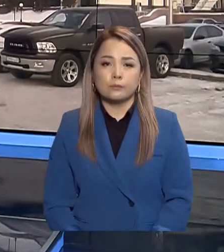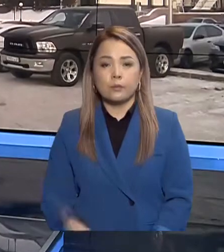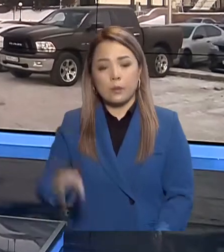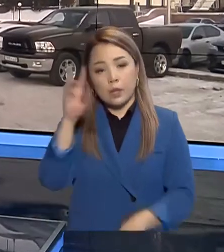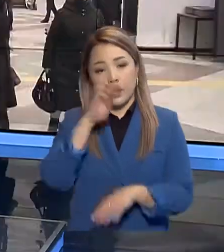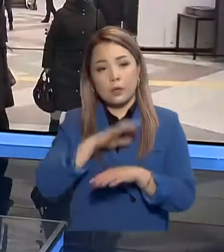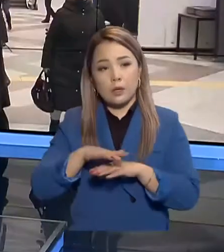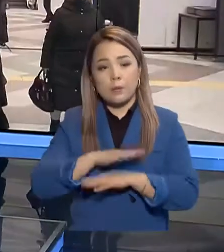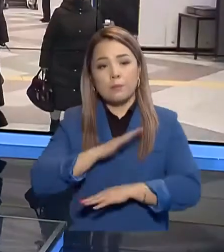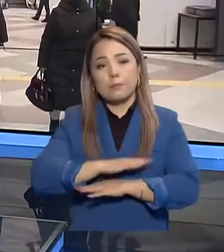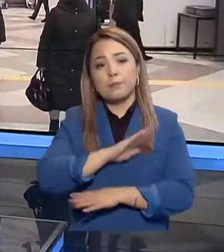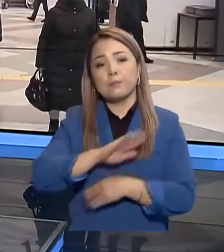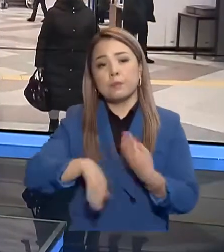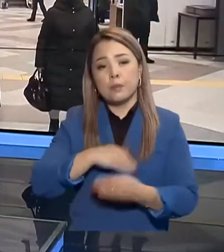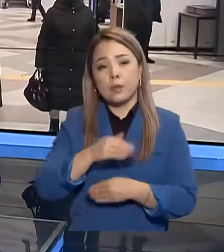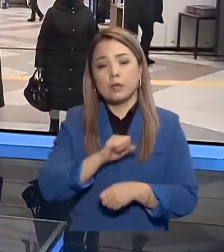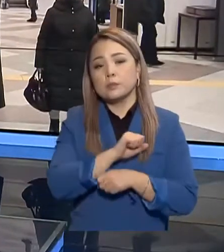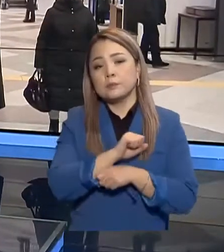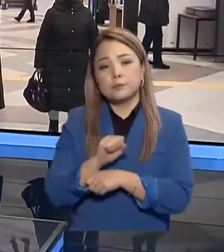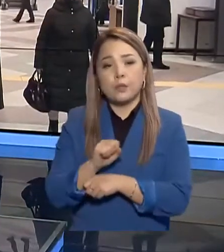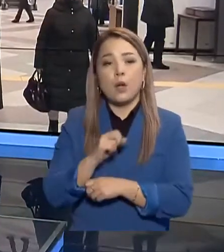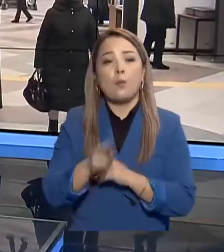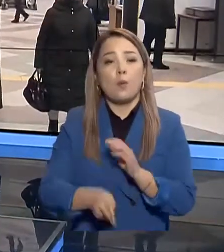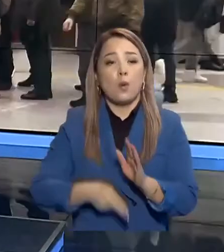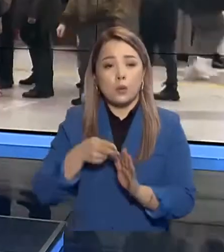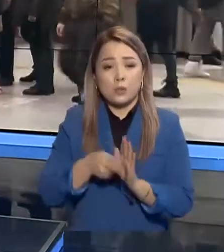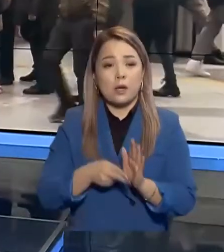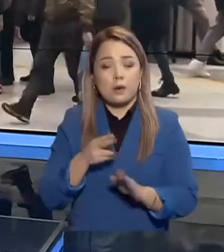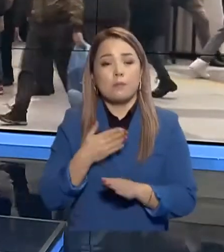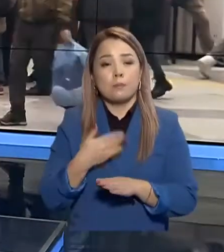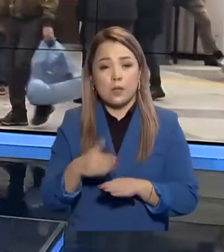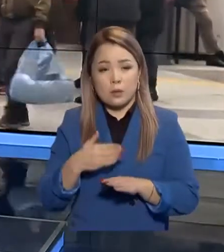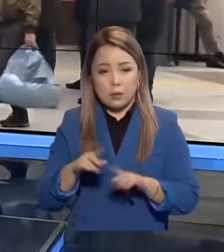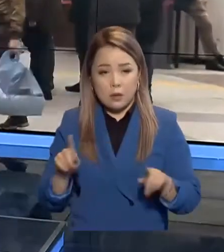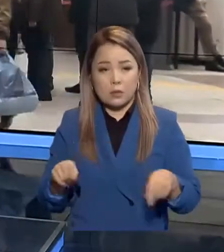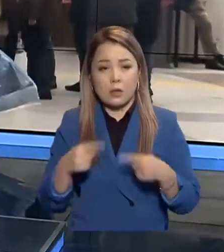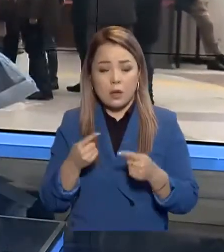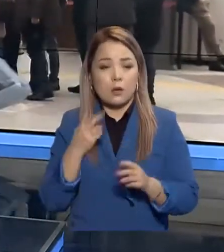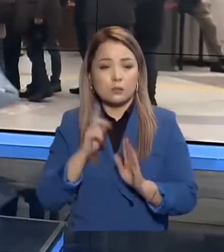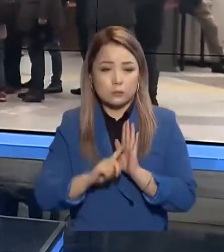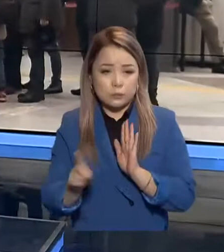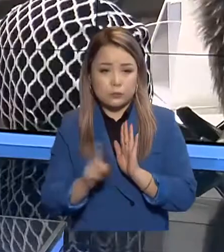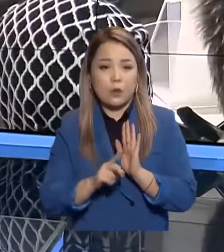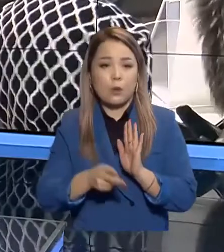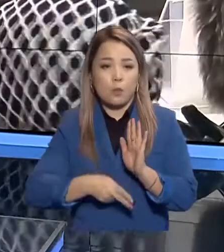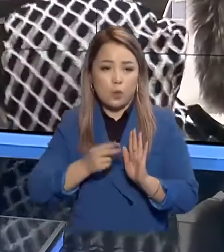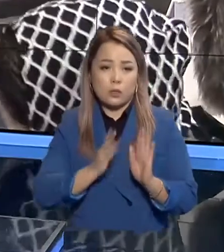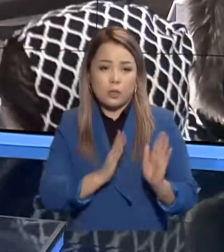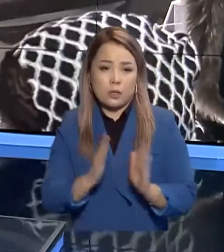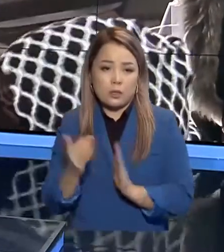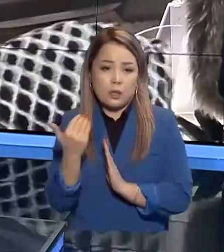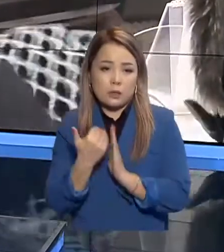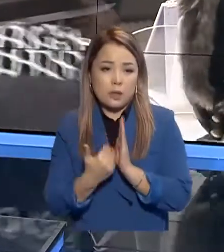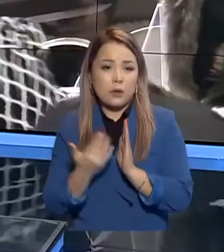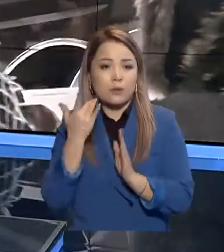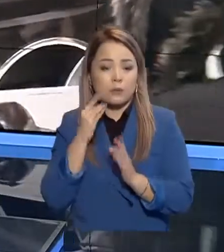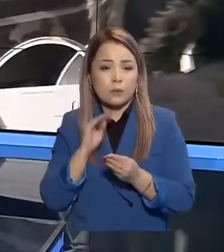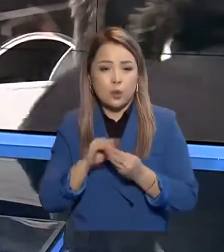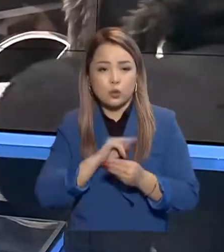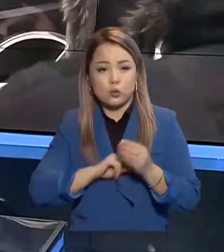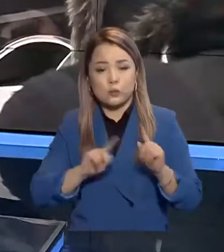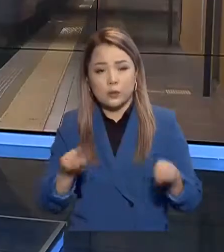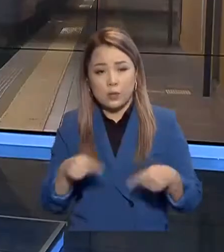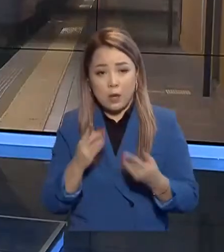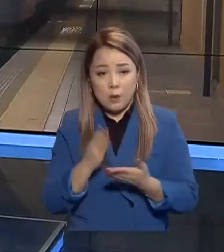Еліміздегі жаппай тәртіпсіздіктерден кідіріп қалған пойыздардың қозғалысы біртіндеп қалпына келіп жүру кестесі реттелді. Бұл туралы Қазақстан темір